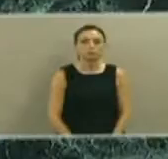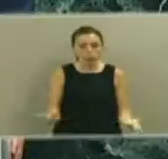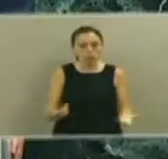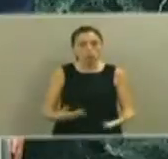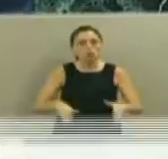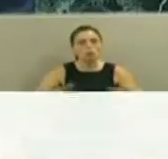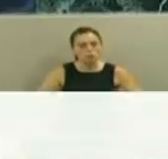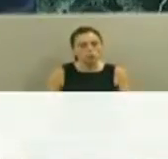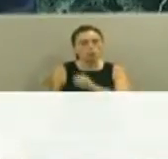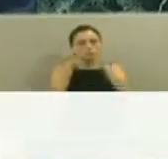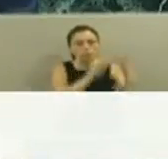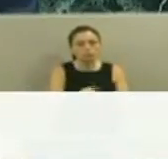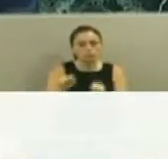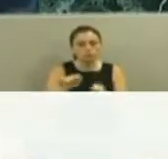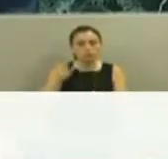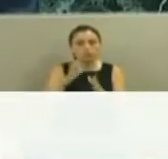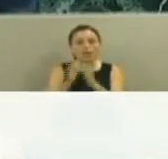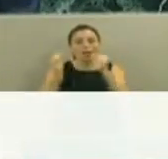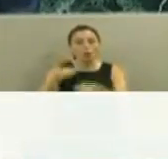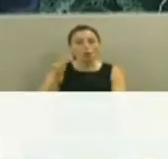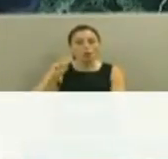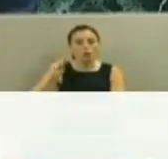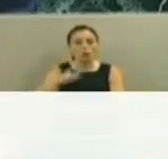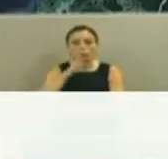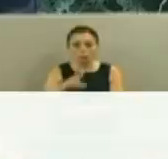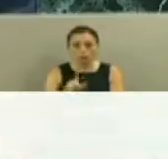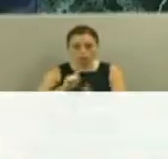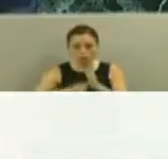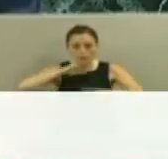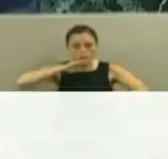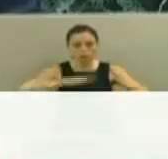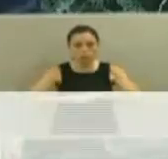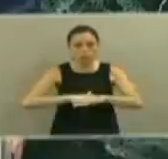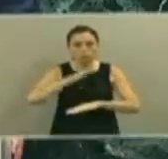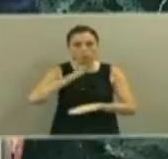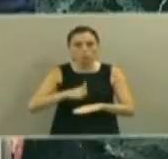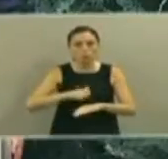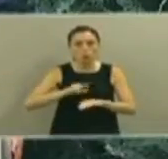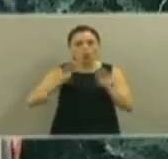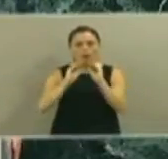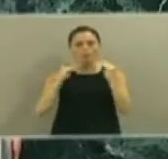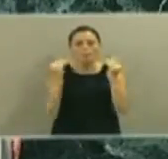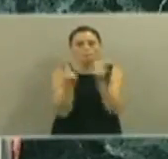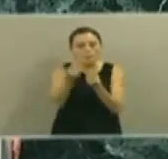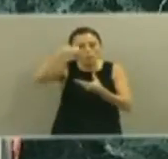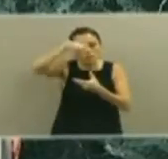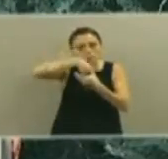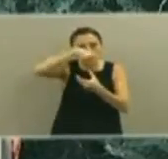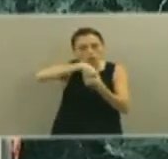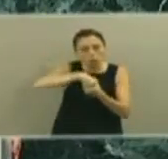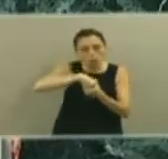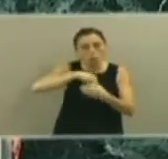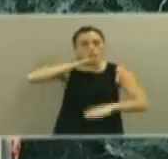...y puedo defender mi acuerdo con Vox porque es legal, porque se enmarca dentro del escrupuloso y